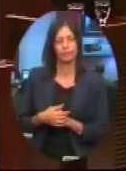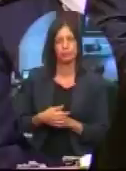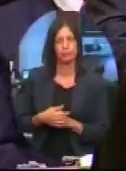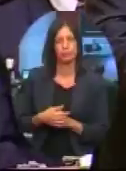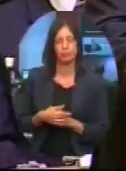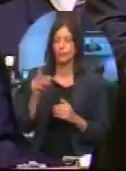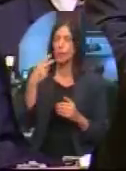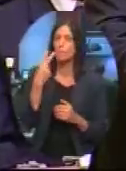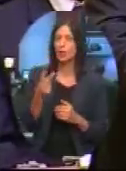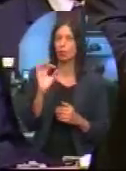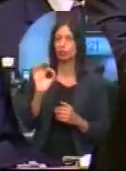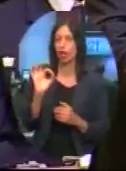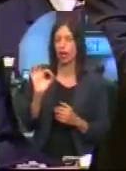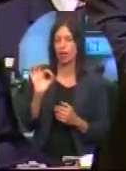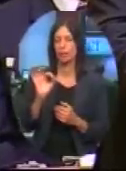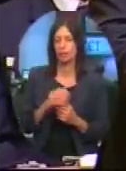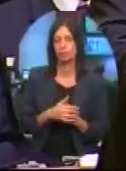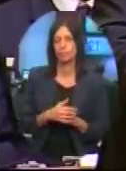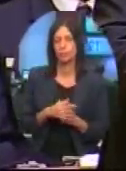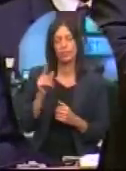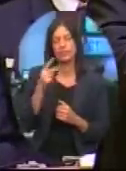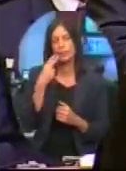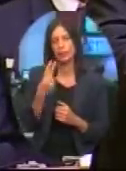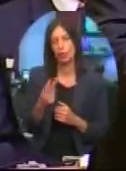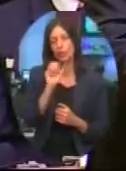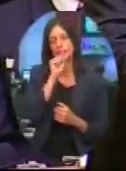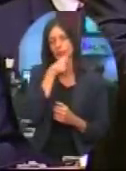הביקור שלך הוא ביקור היסטורי.